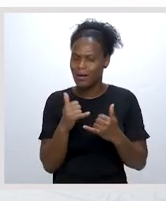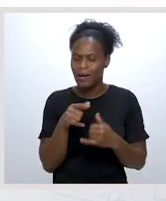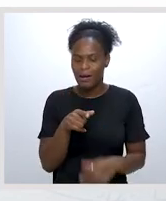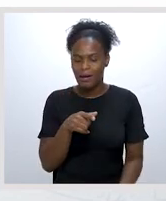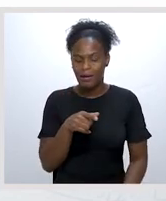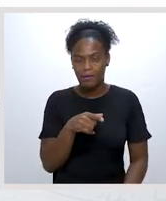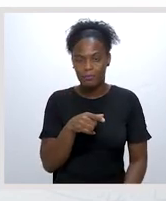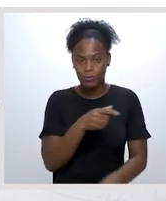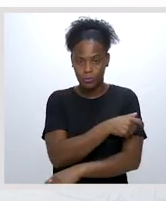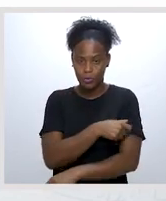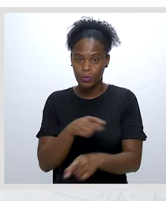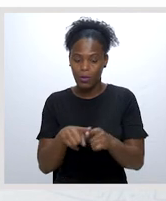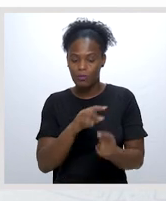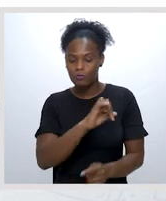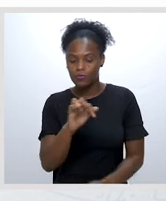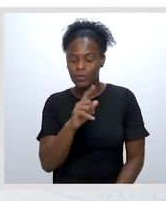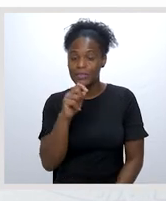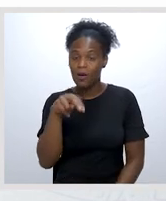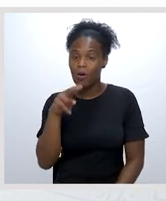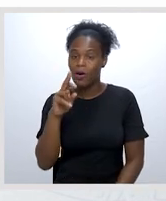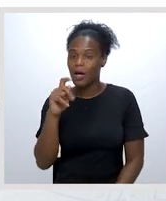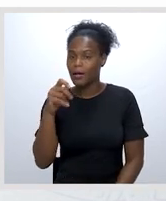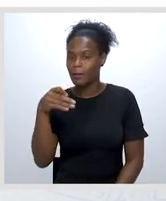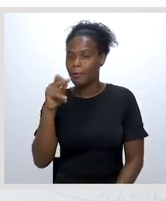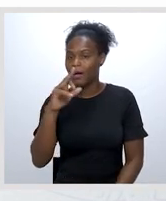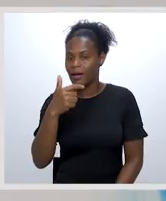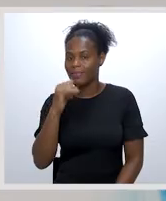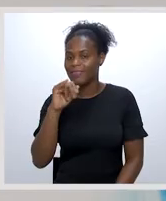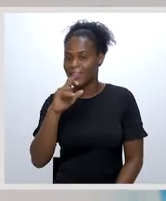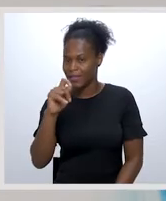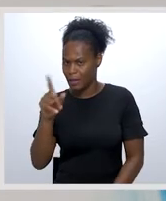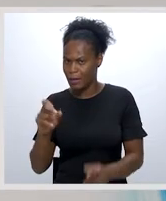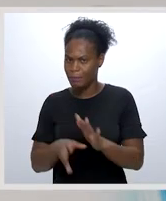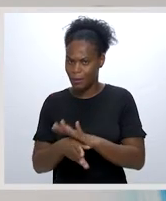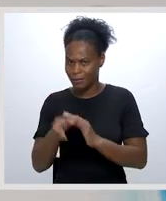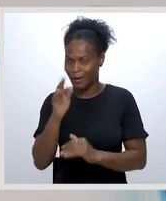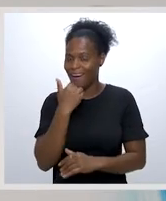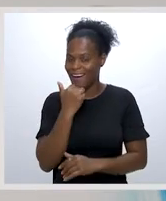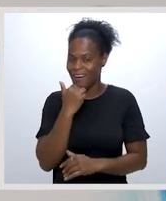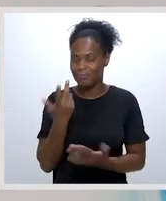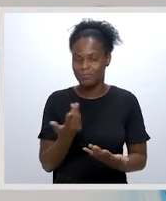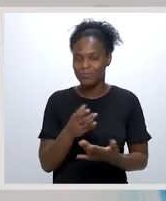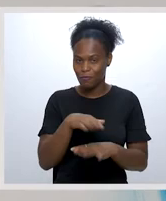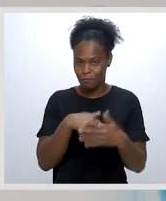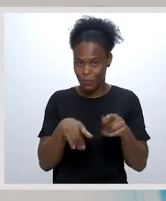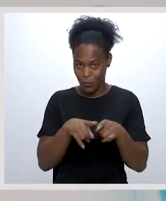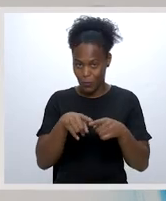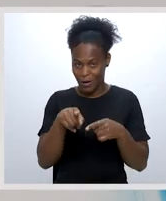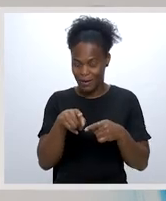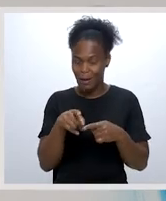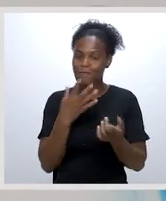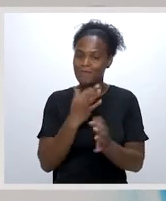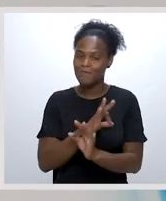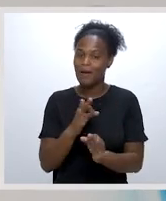Cela correspond, vous en repartirez enchanté. » Tu l'as fait comme ça? Magnifique. On